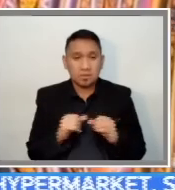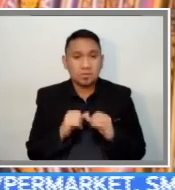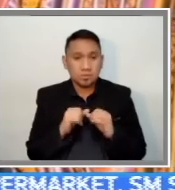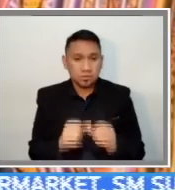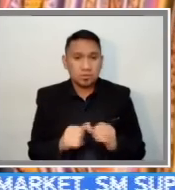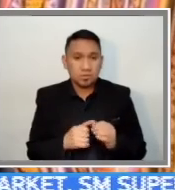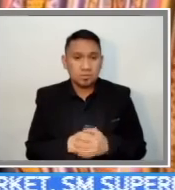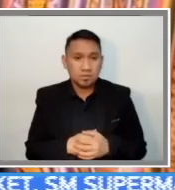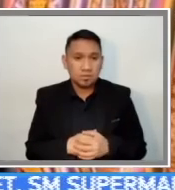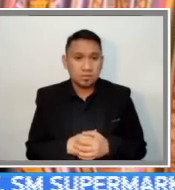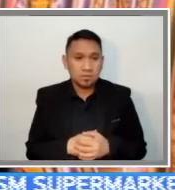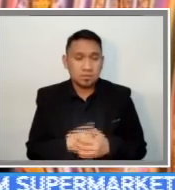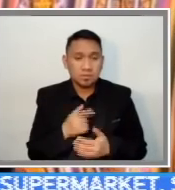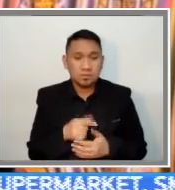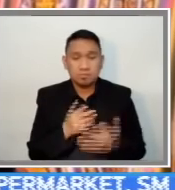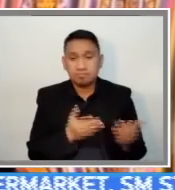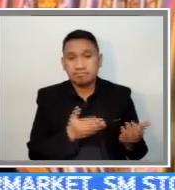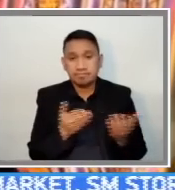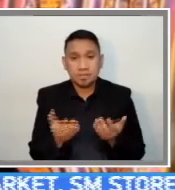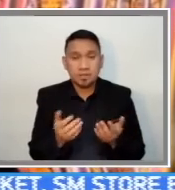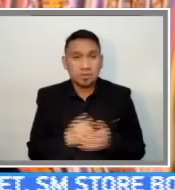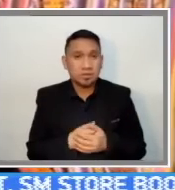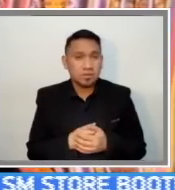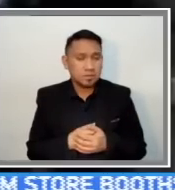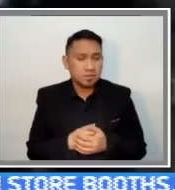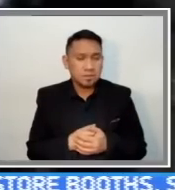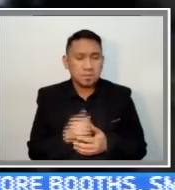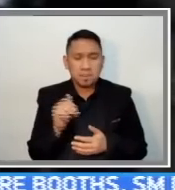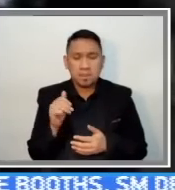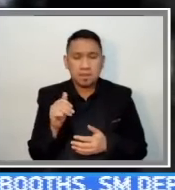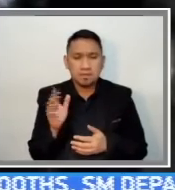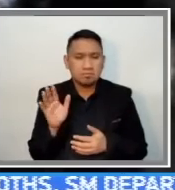kanina, dinala natin ng more than 10 sila.